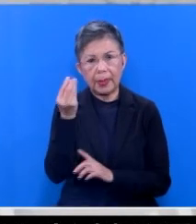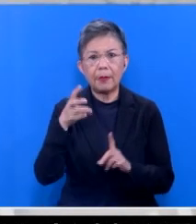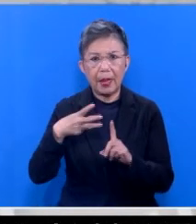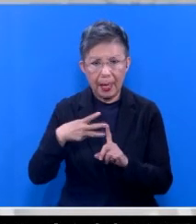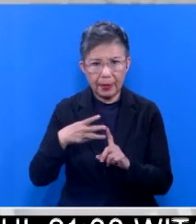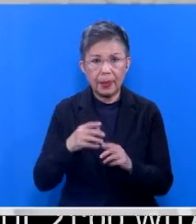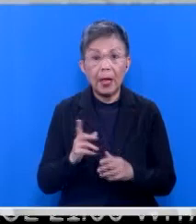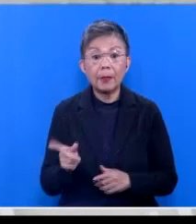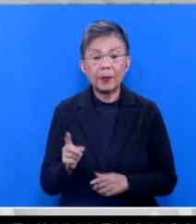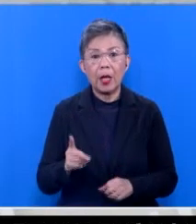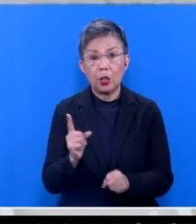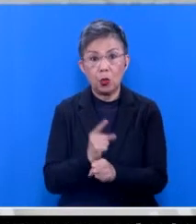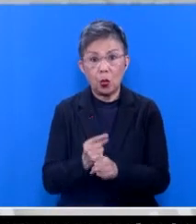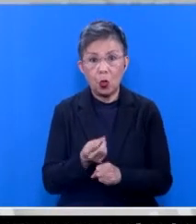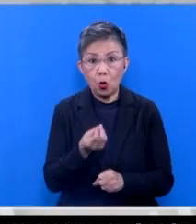ya, di mana